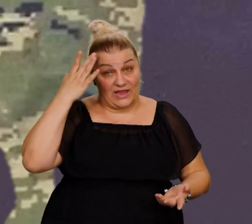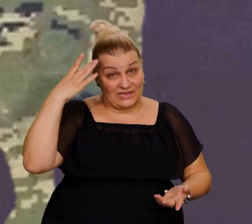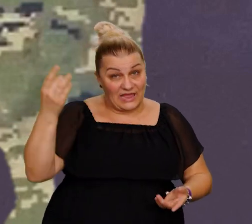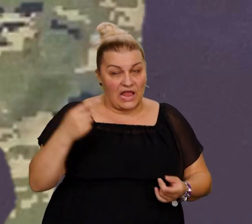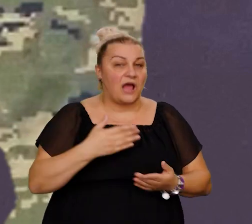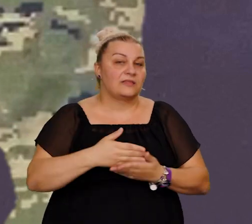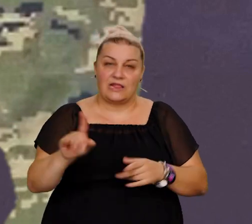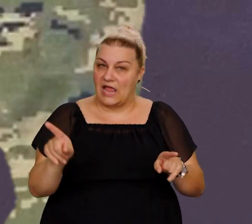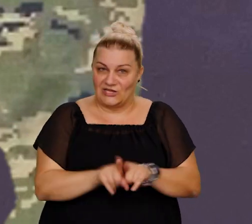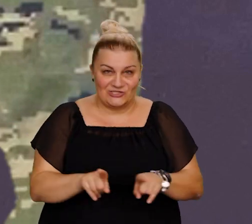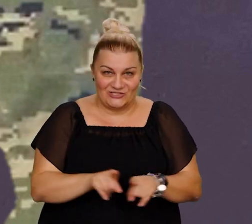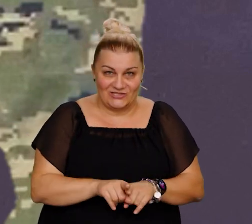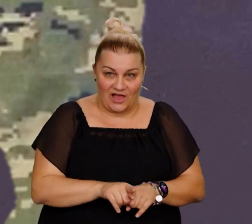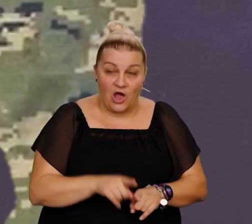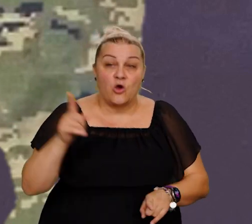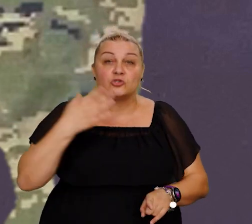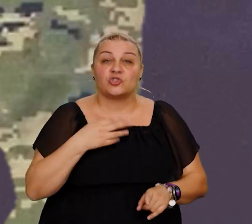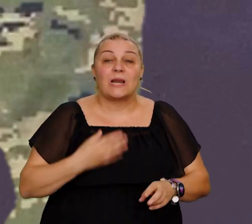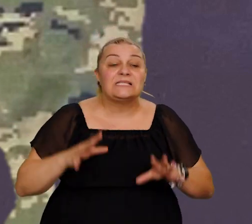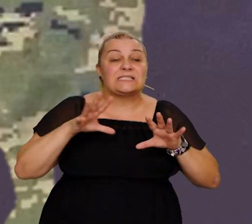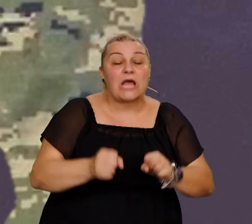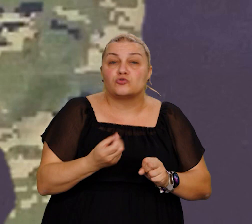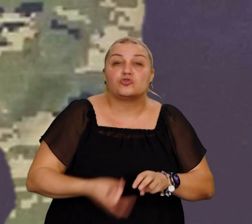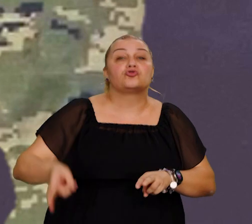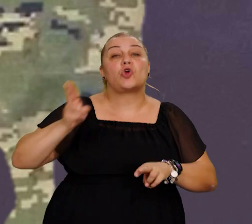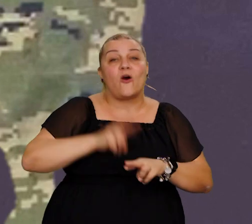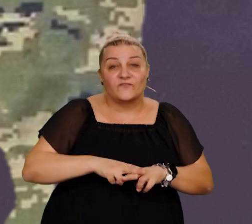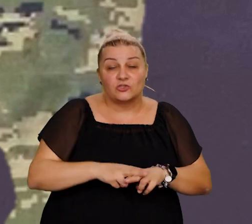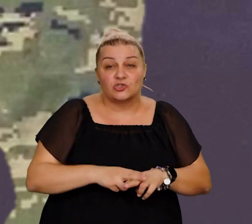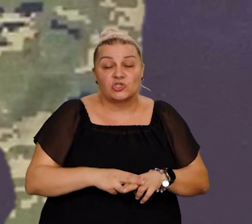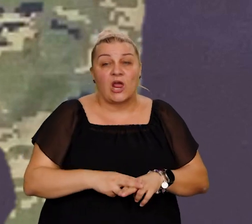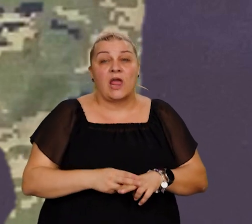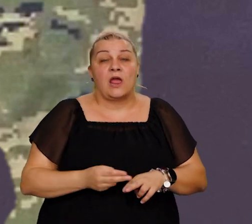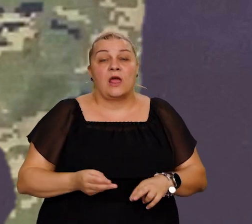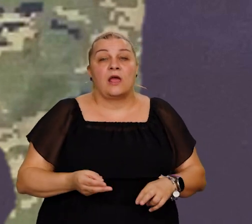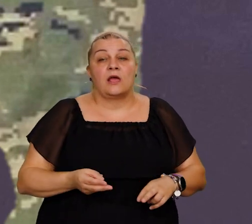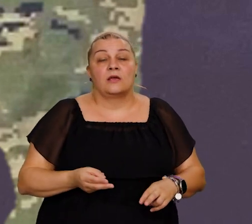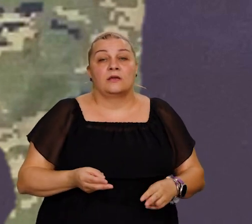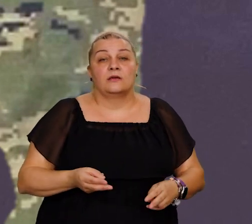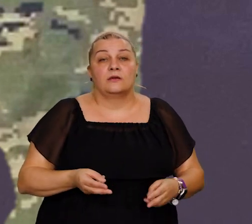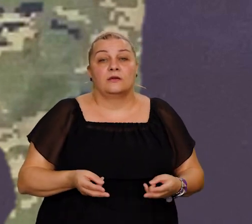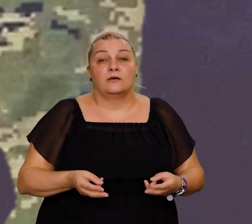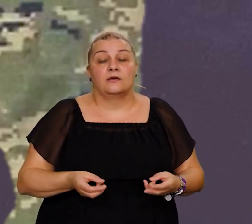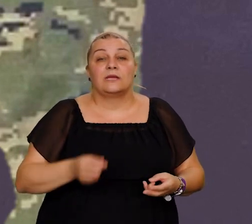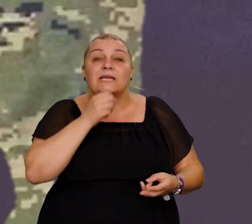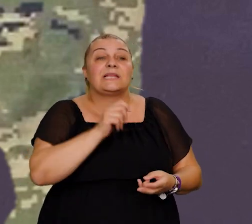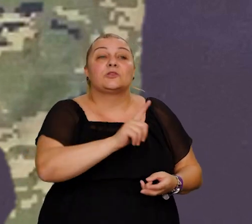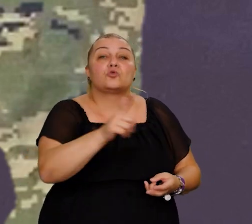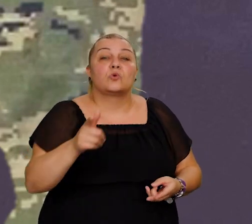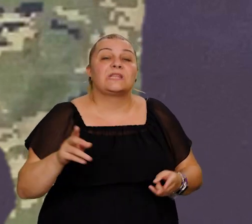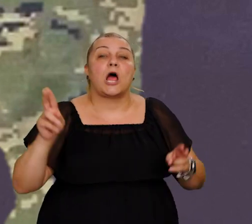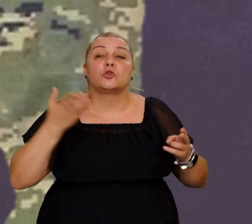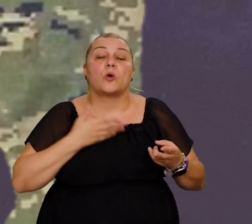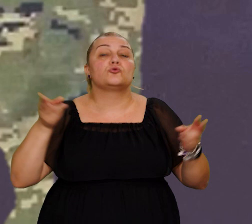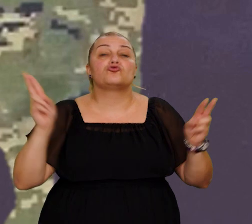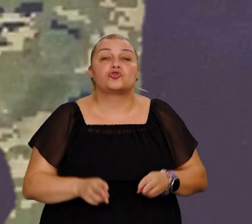Ideja je i dalje ista, da se zauzme što veći prostor, da se ima što veći utjecaj i da drugi imaju